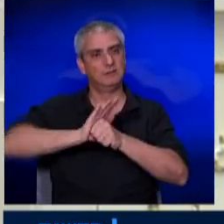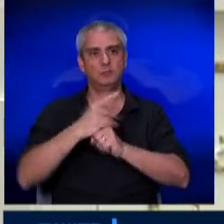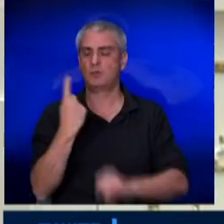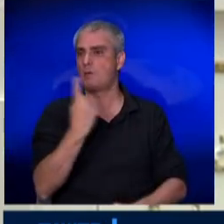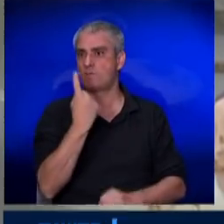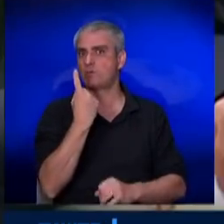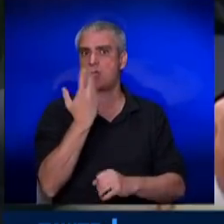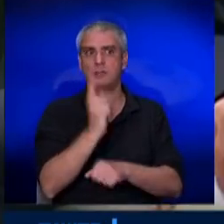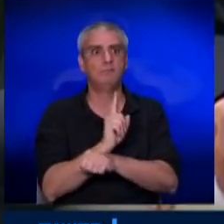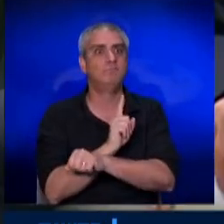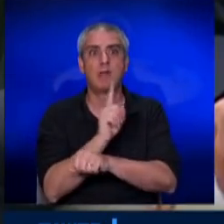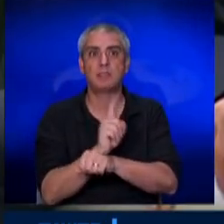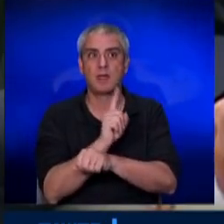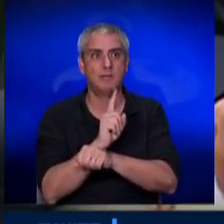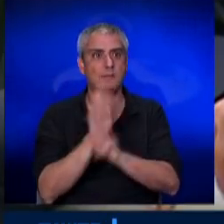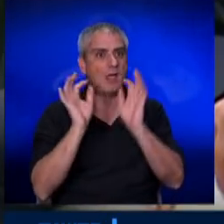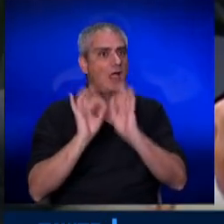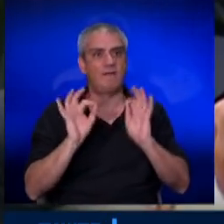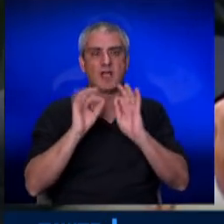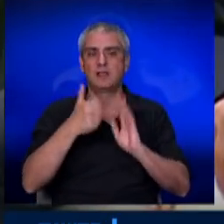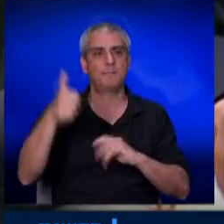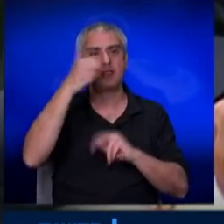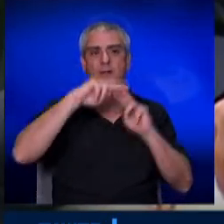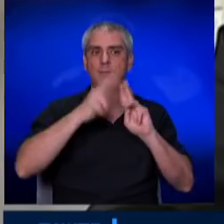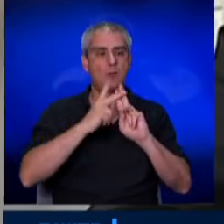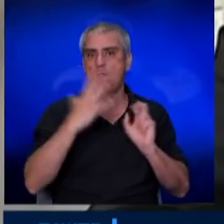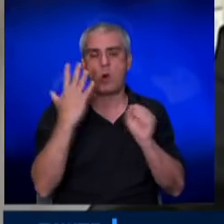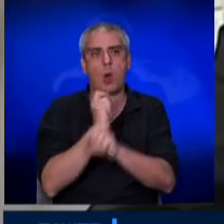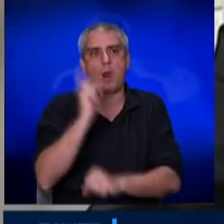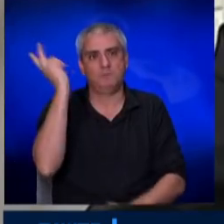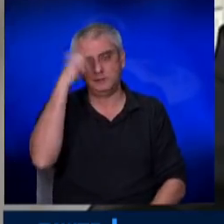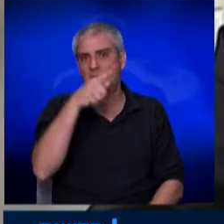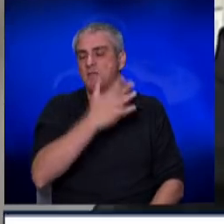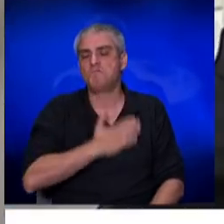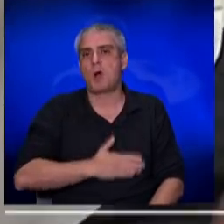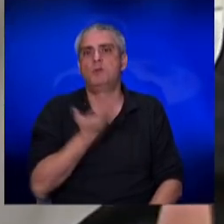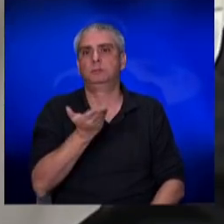ומבודד שבינתיים אף אחד מהמנהיגים הבינלאומיים